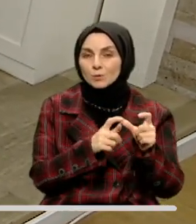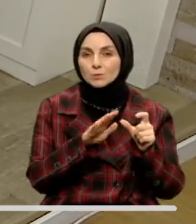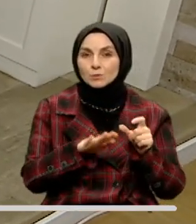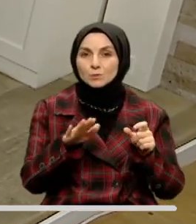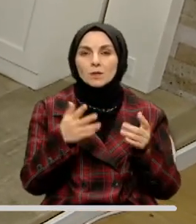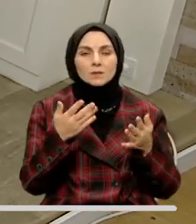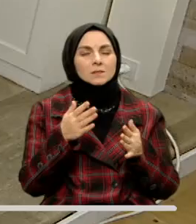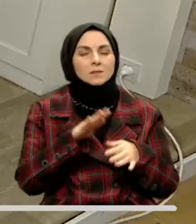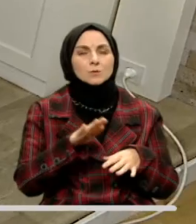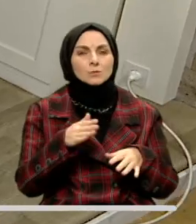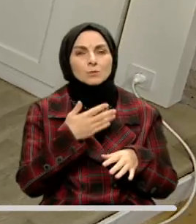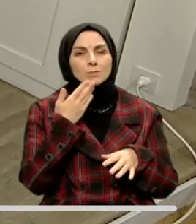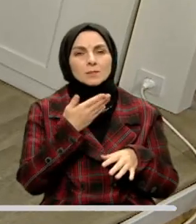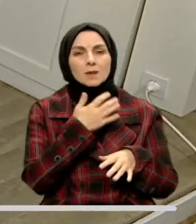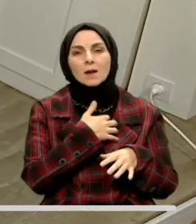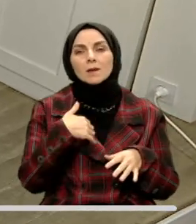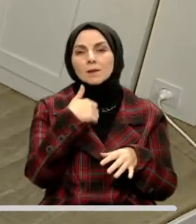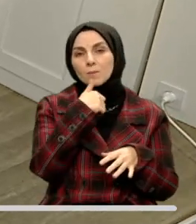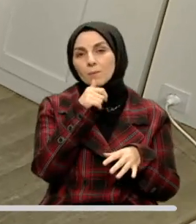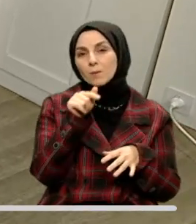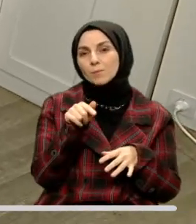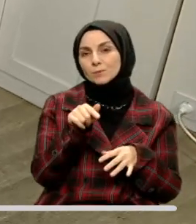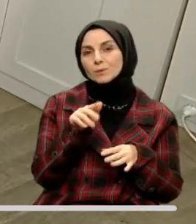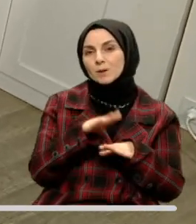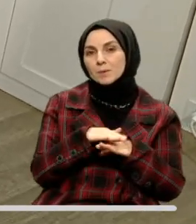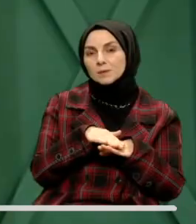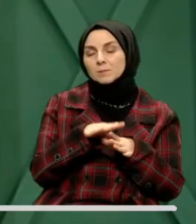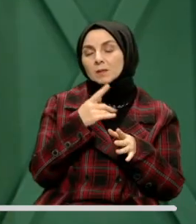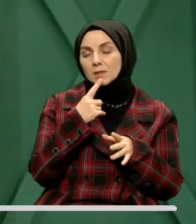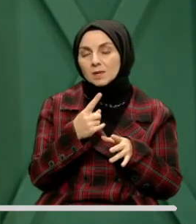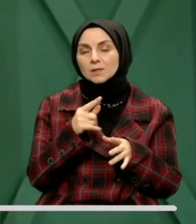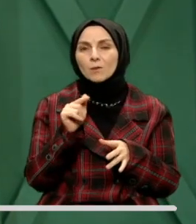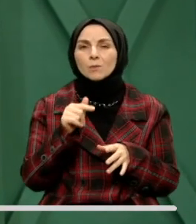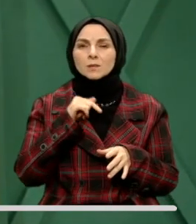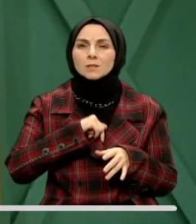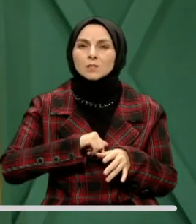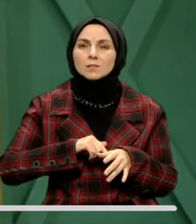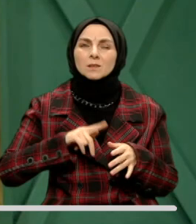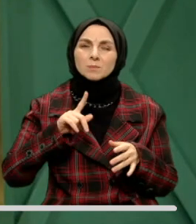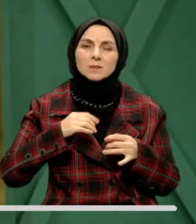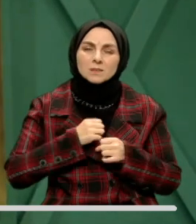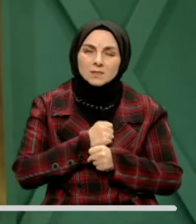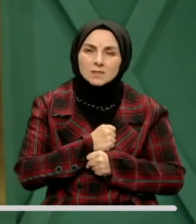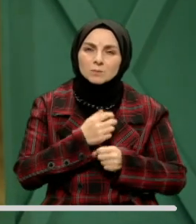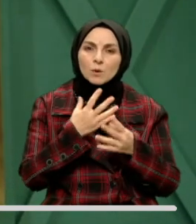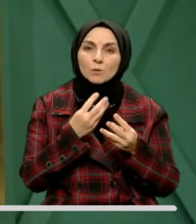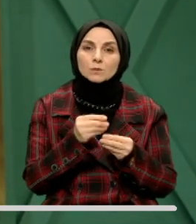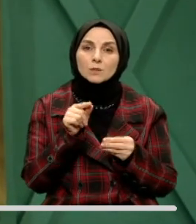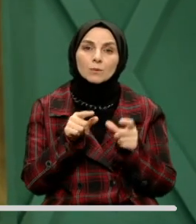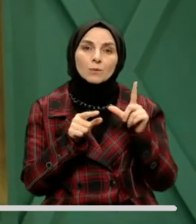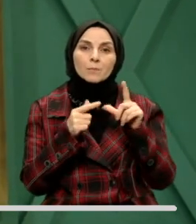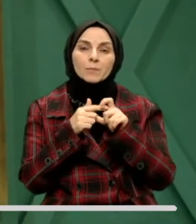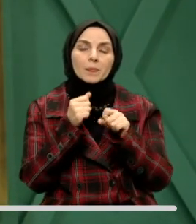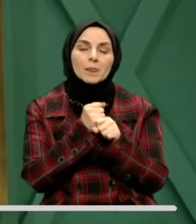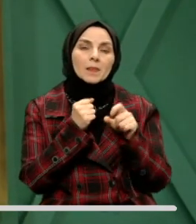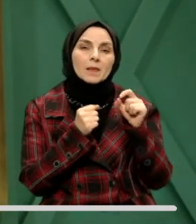öğretmenim, anne baba. Buradan bunu yapalım. Orada mesela içimizde bir sıkışma olacak. Ya işte hadi koysana Lego'yu koy onun üstüne. Onu